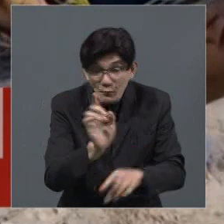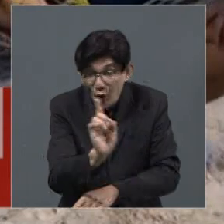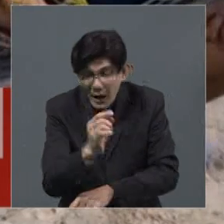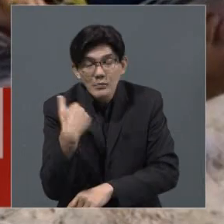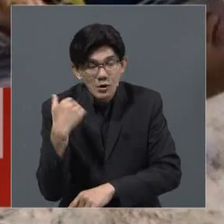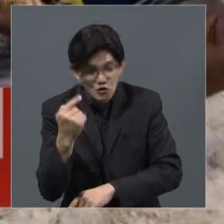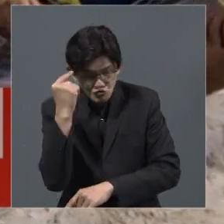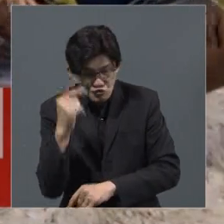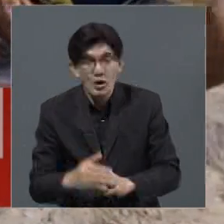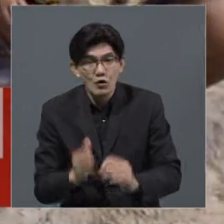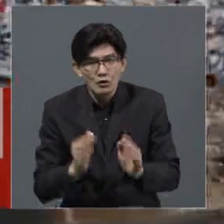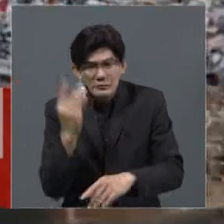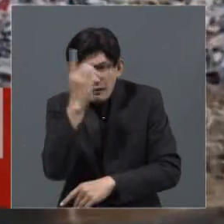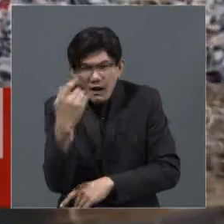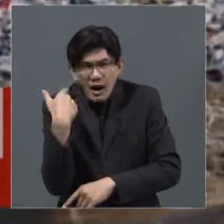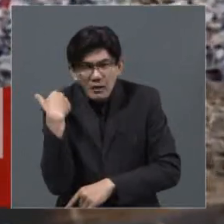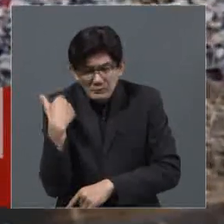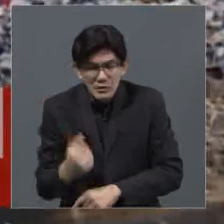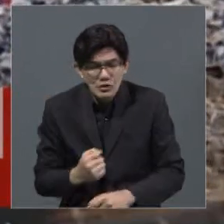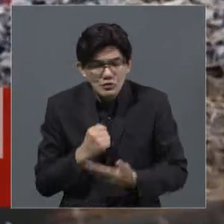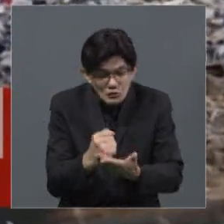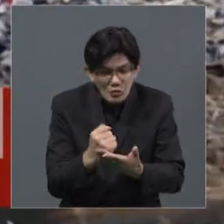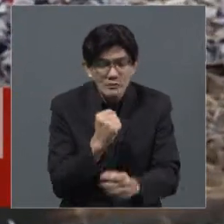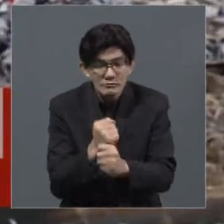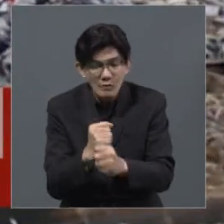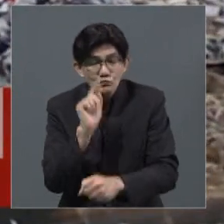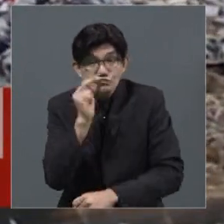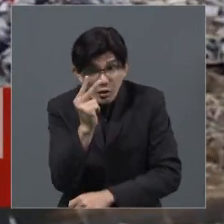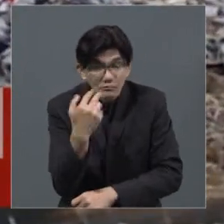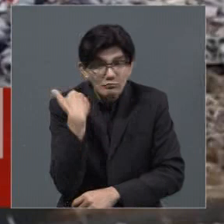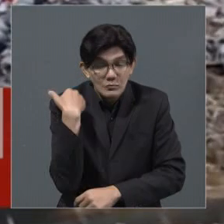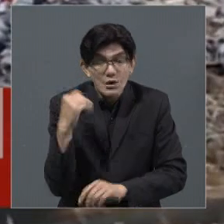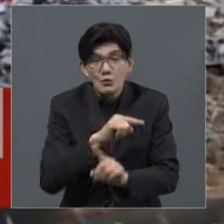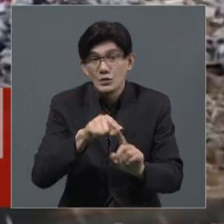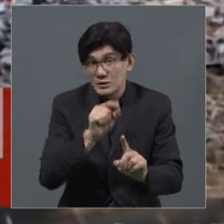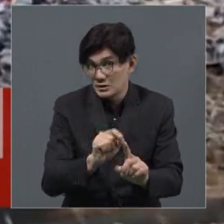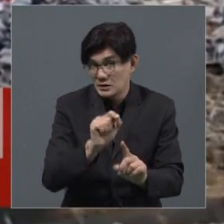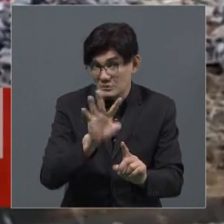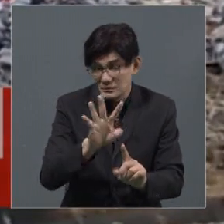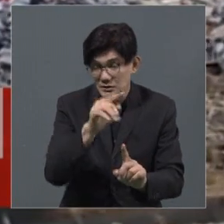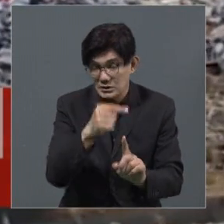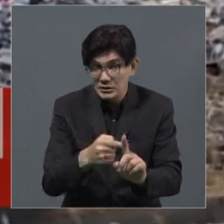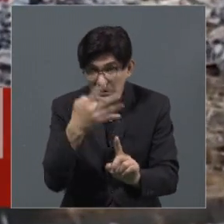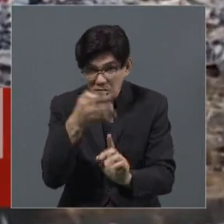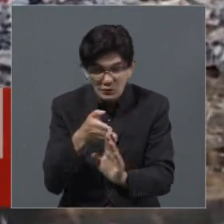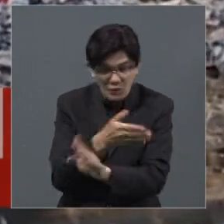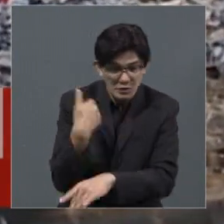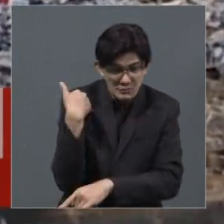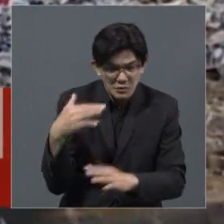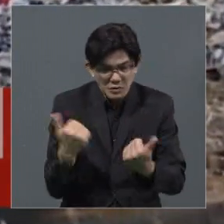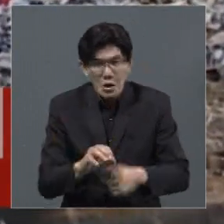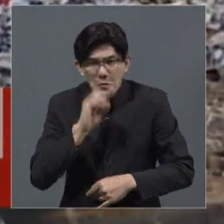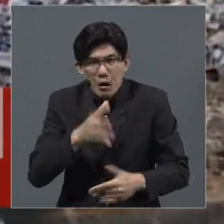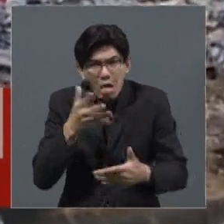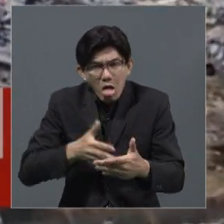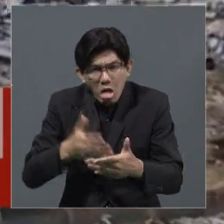ใจถึงใจคนไทยไม่ทิ้งกันนะฮะเข้ามาช่วยดับเพลิงเป็นรอบที่2ตั้งแต่วันที่24เมษายนที่ผ่านมาพร้อมเปิดเผยอุปสรรคการดับ